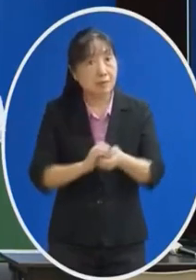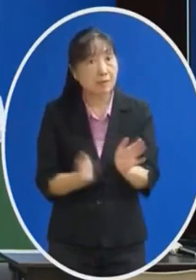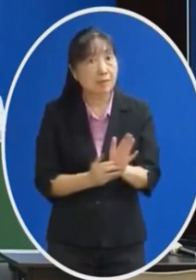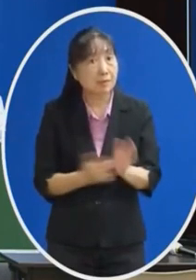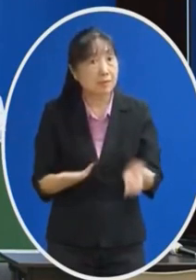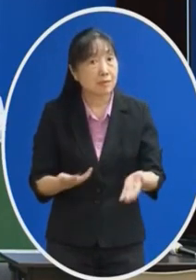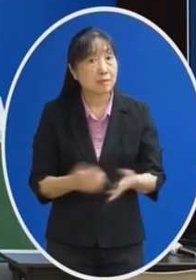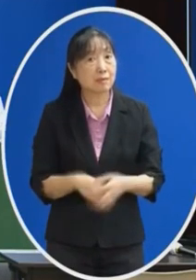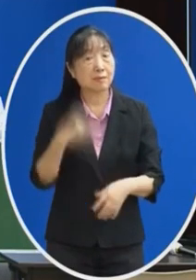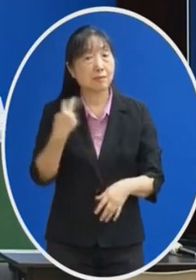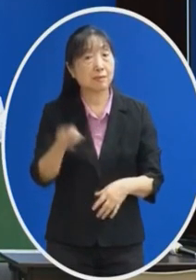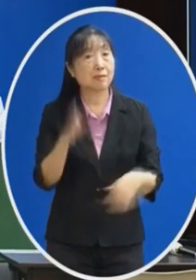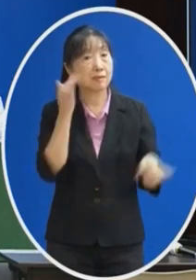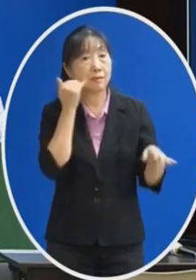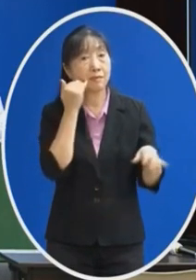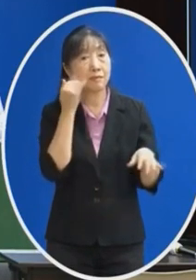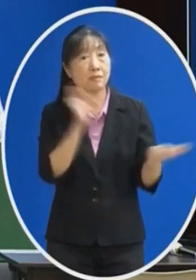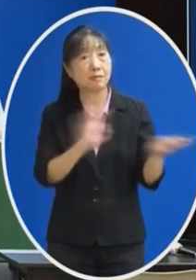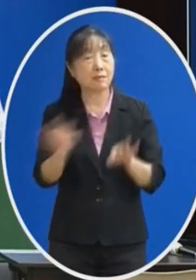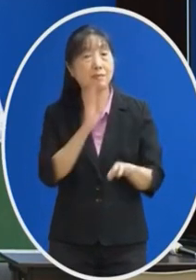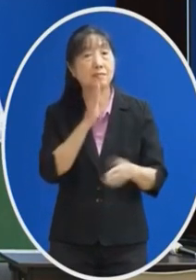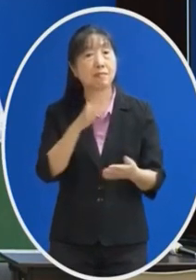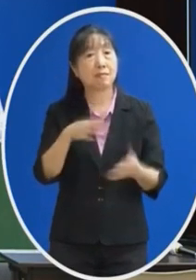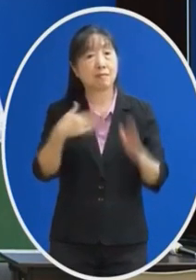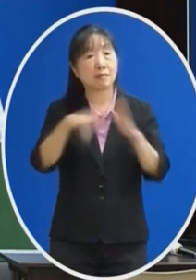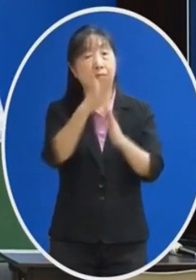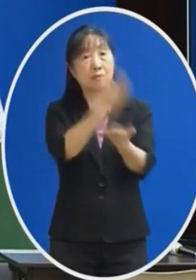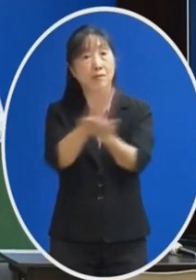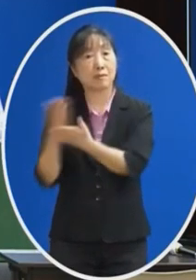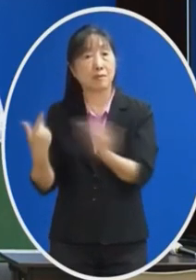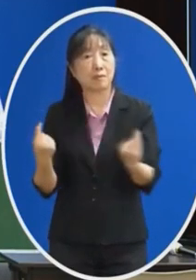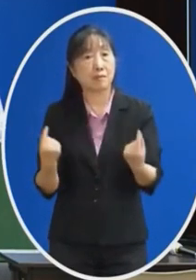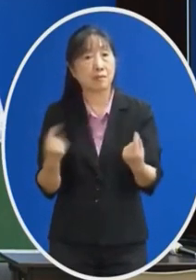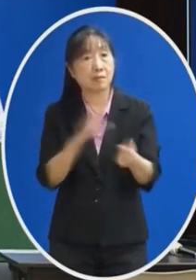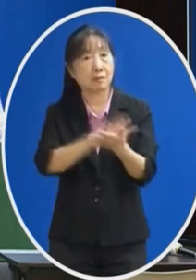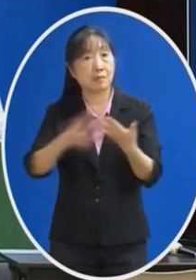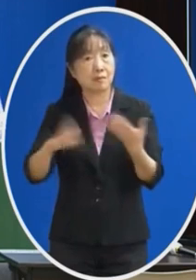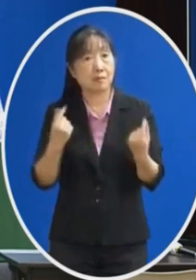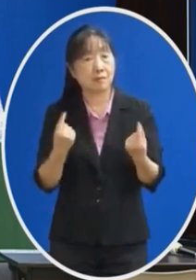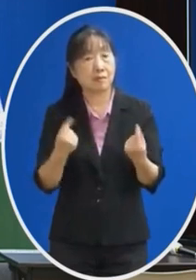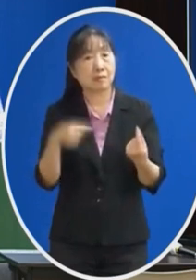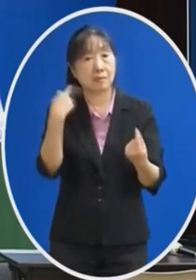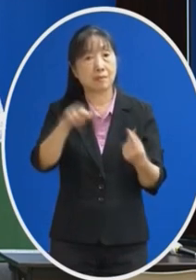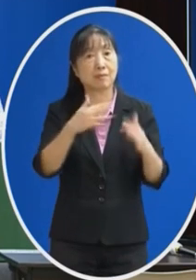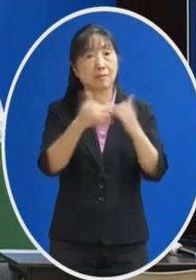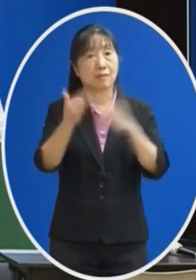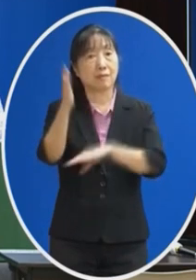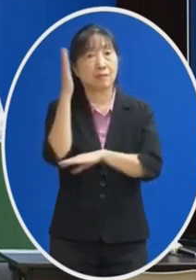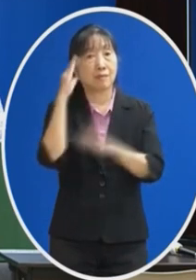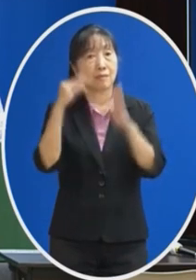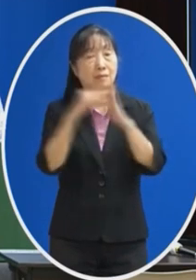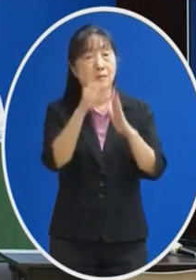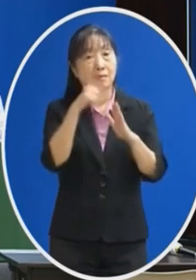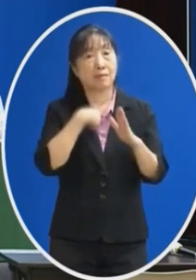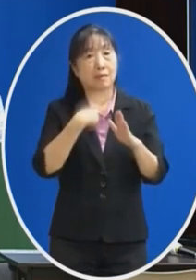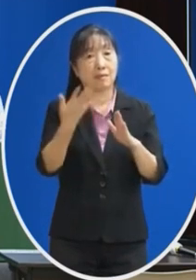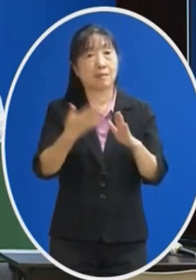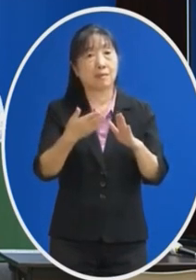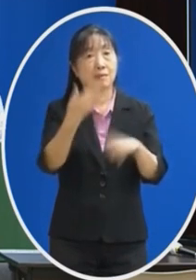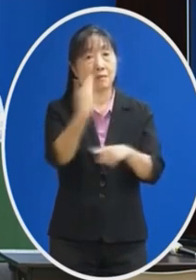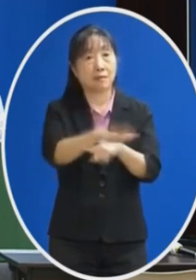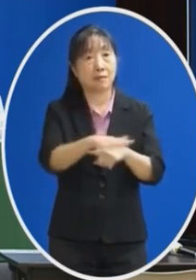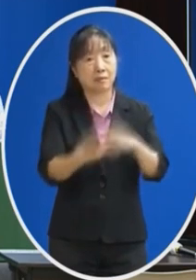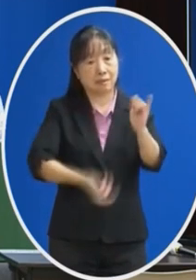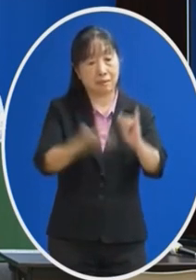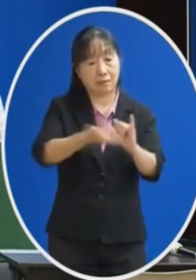如果延长的话，各级学校停课是否比照？再来就是双北的民政局，他们有统计确诊死亡的火化数，跟